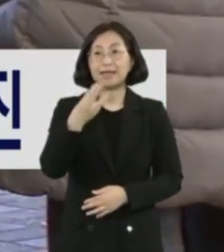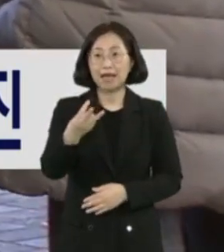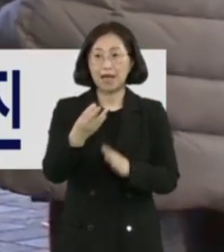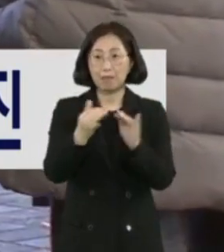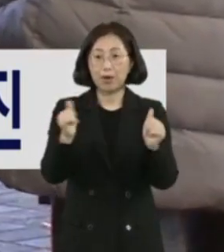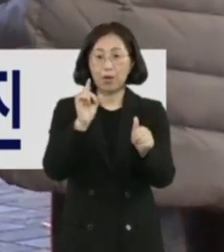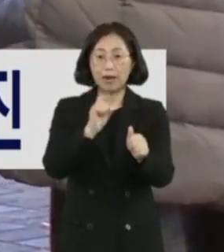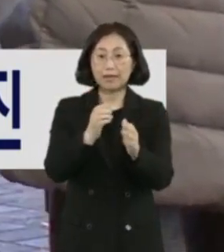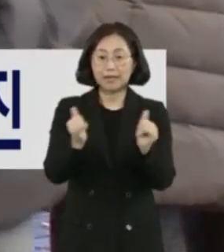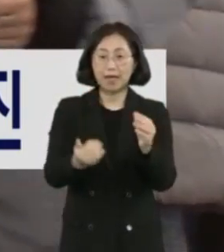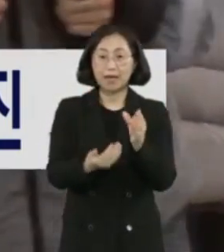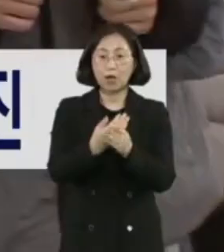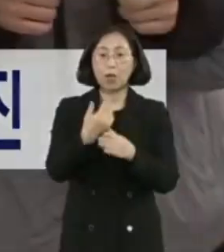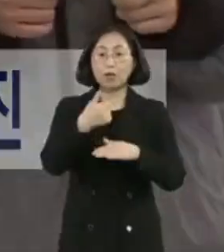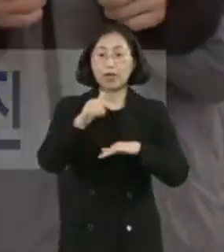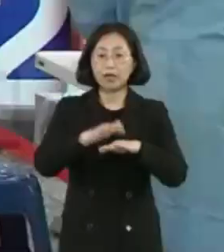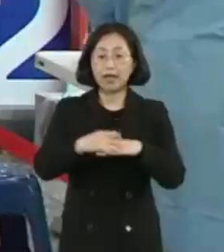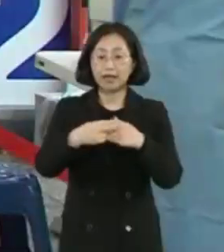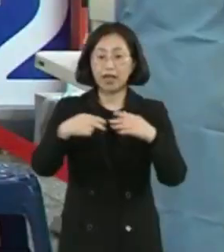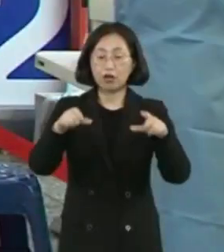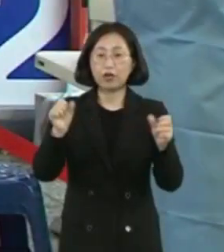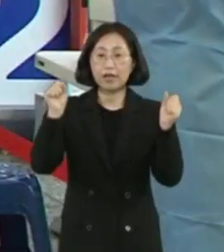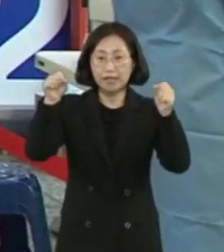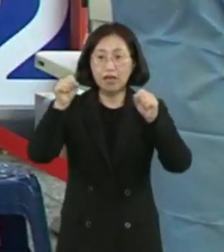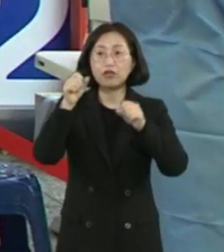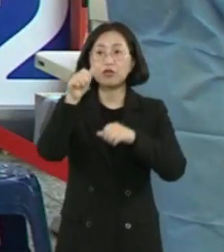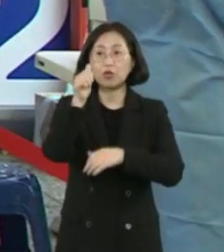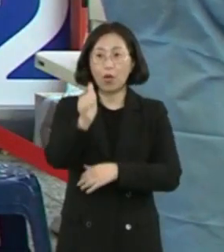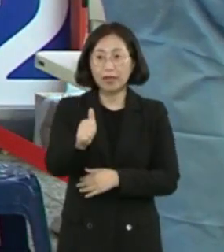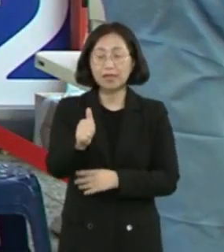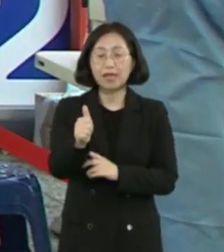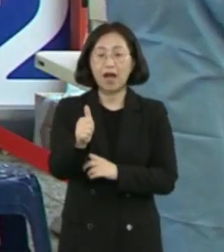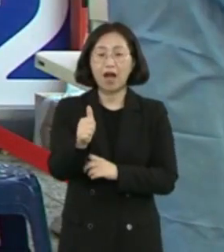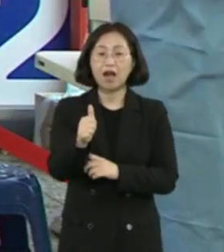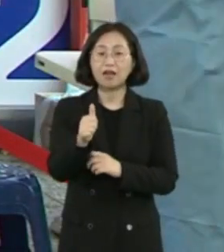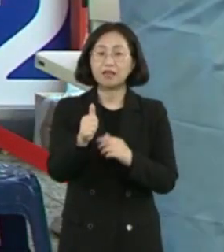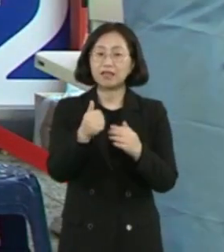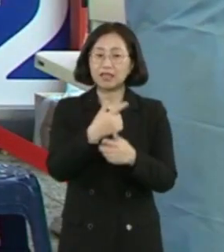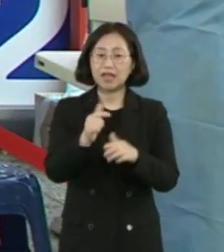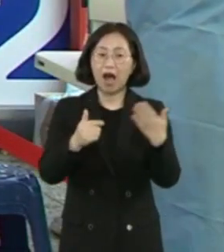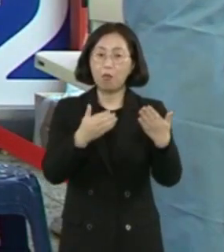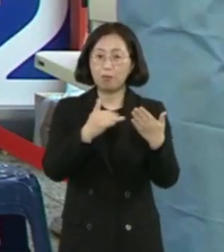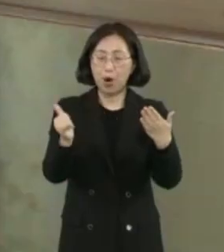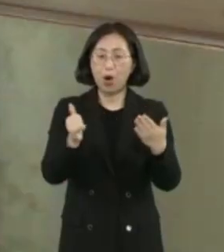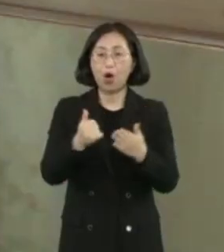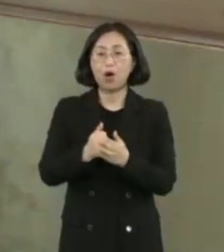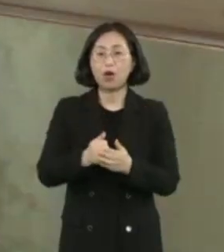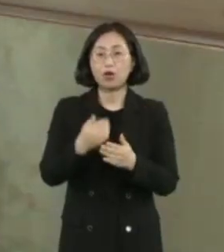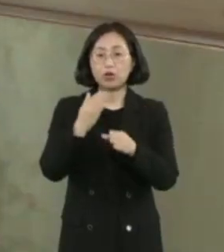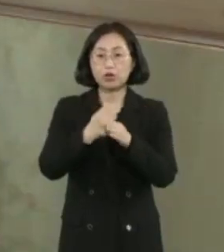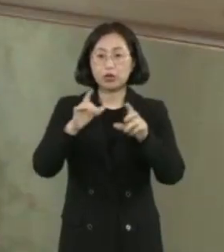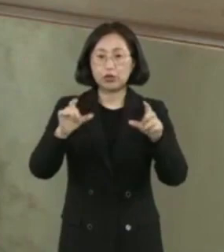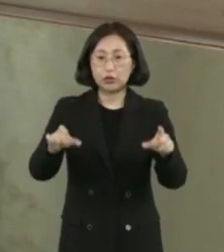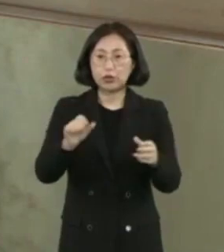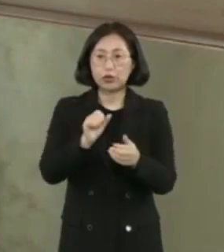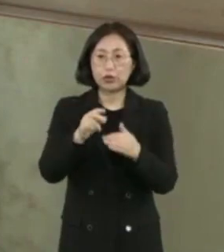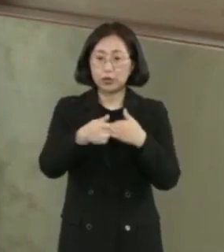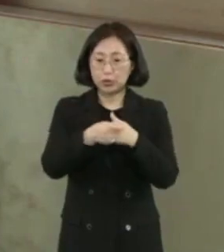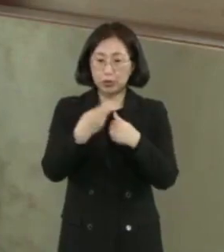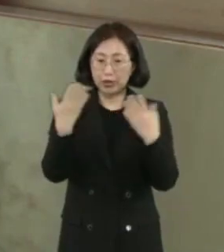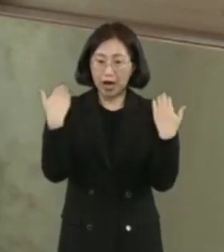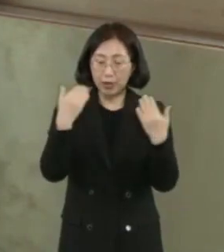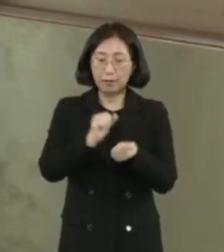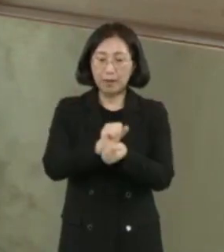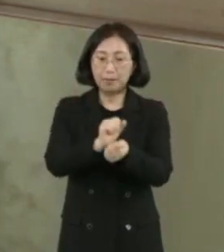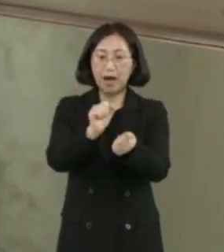나왔고 대전에선 대덕구의 한 체육관에서 관장과 간원 등 9명, 중구와 대덕구 초등학교 감염도 늘어